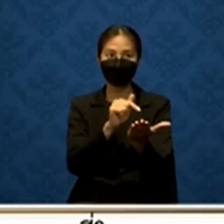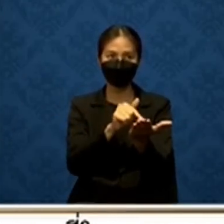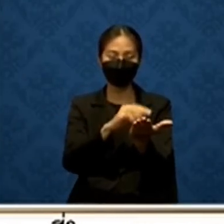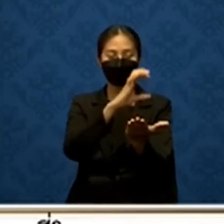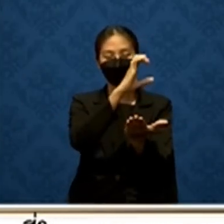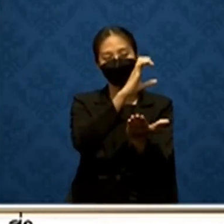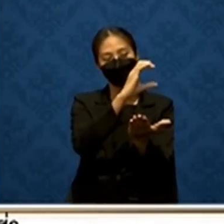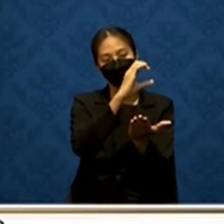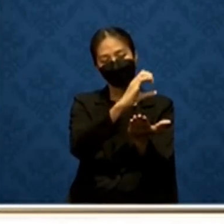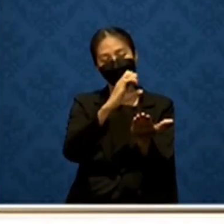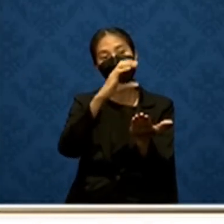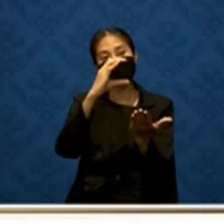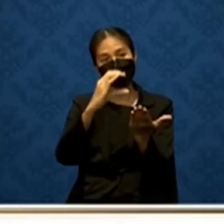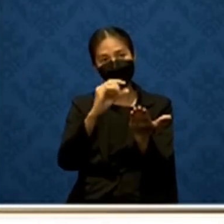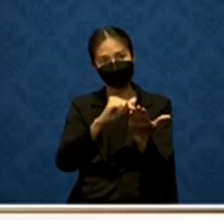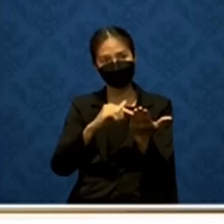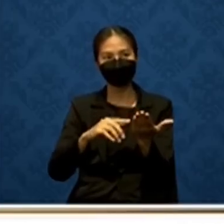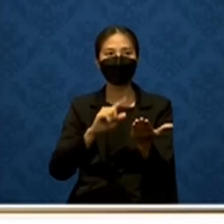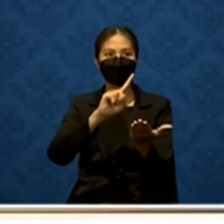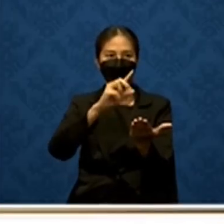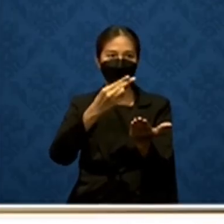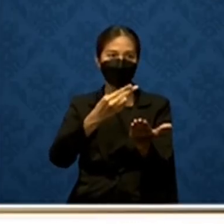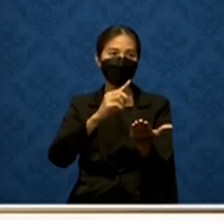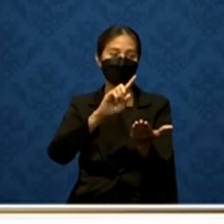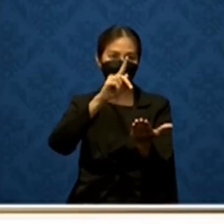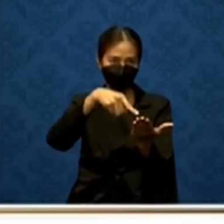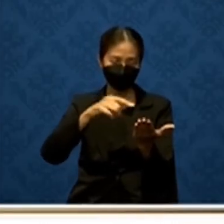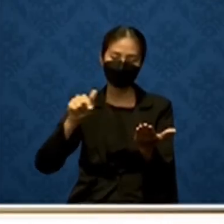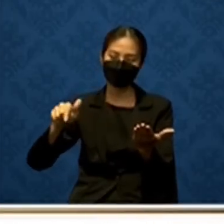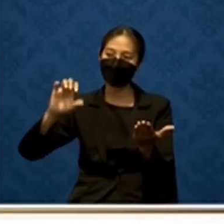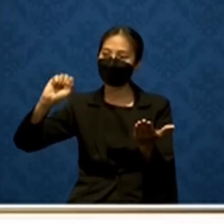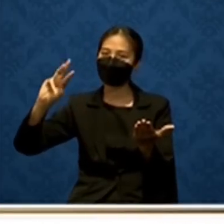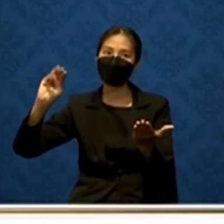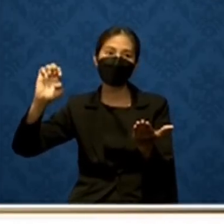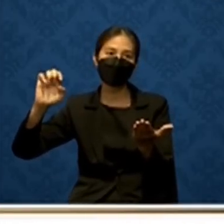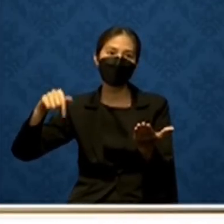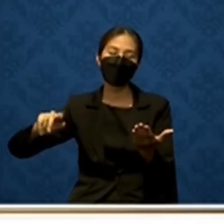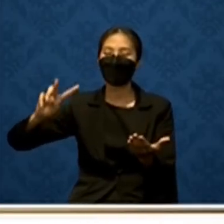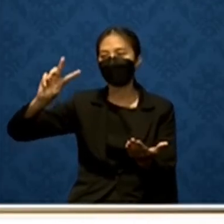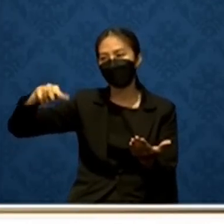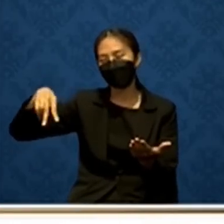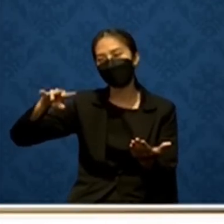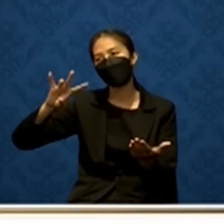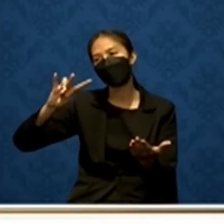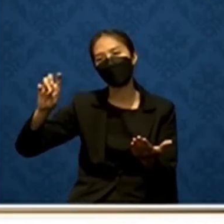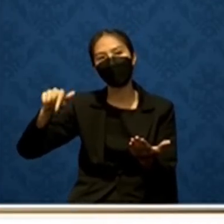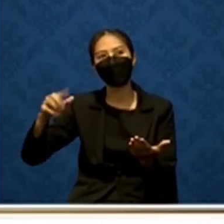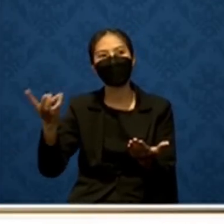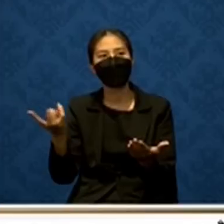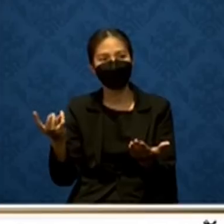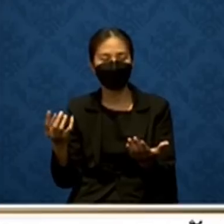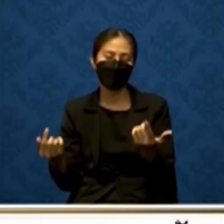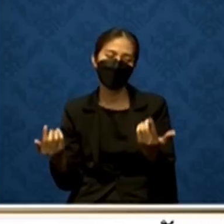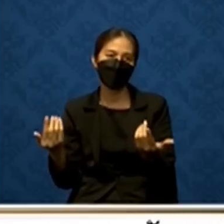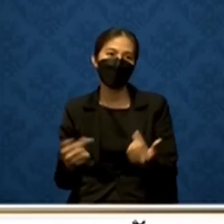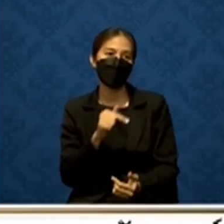000 ล้านบาทในขณะที่ SME รับอยู่ 2,700 ล้านบาทในแ่ของพประโยชน์ EEC คนที่